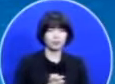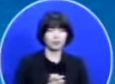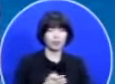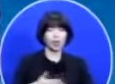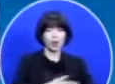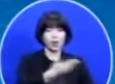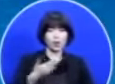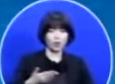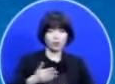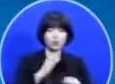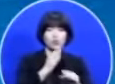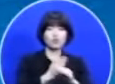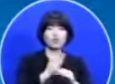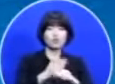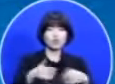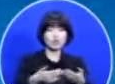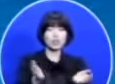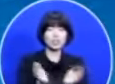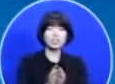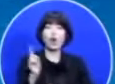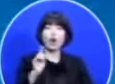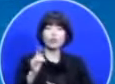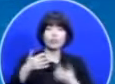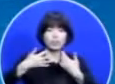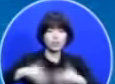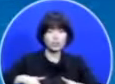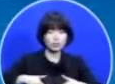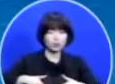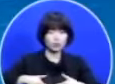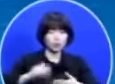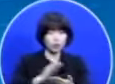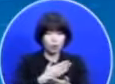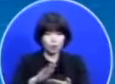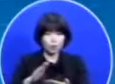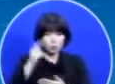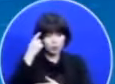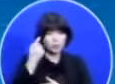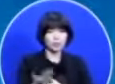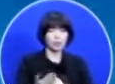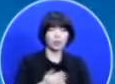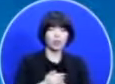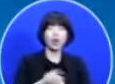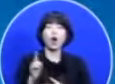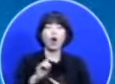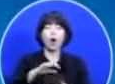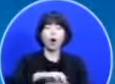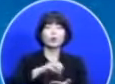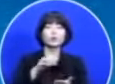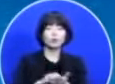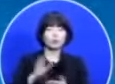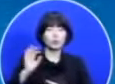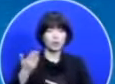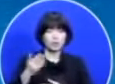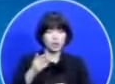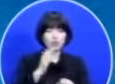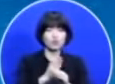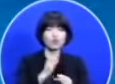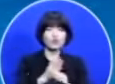여러분 중산층이 어떤 기준으로 9 보라는 거죠 어느 정도쯤 되면 중산층 인